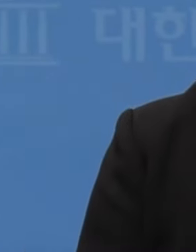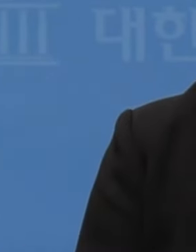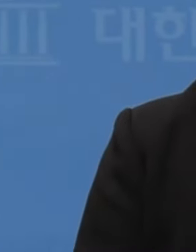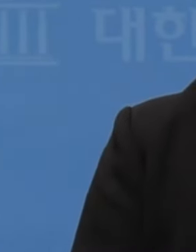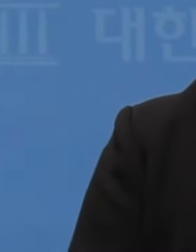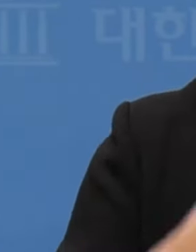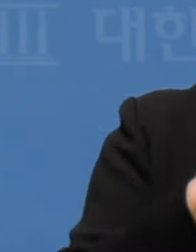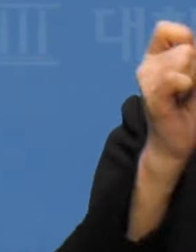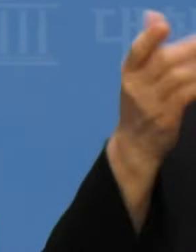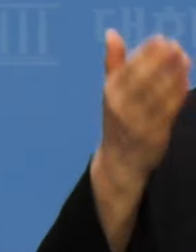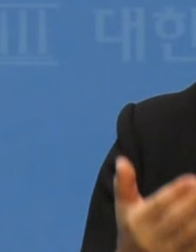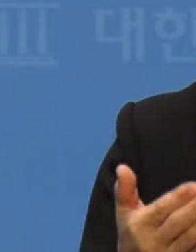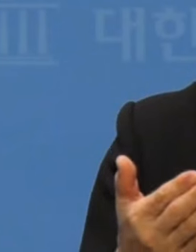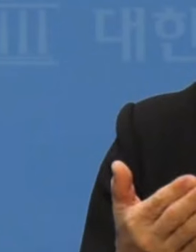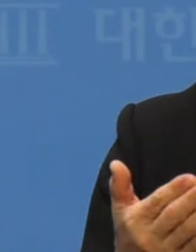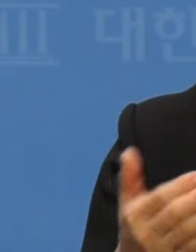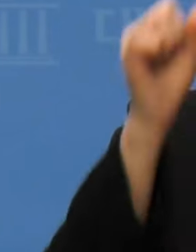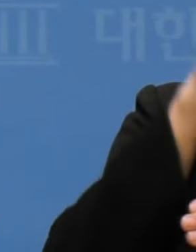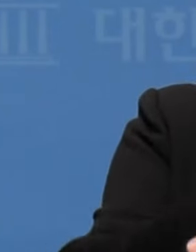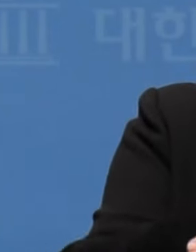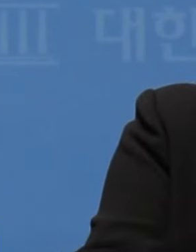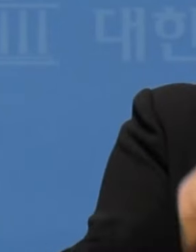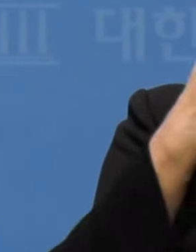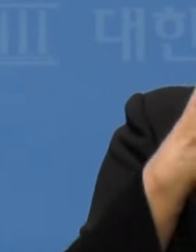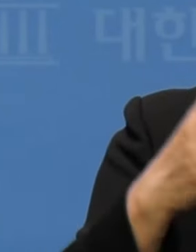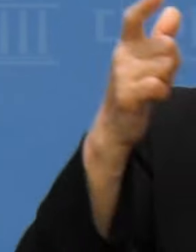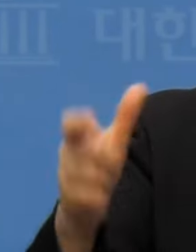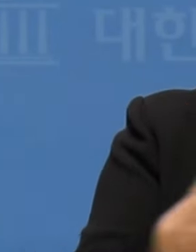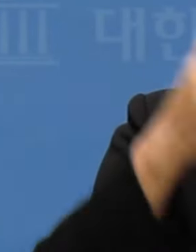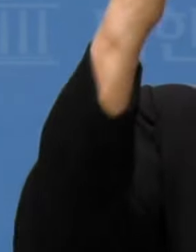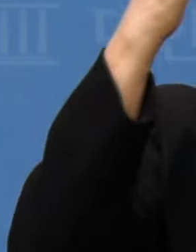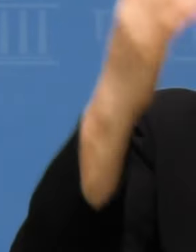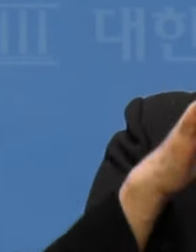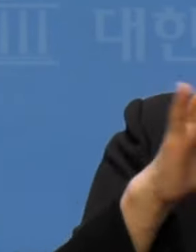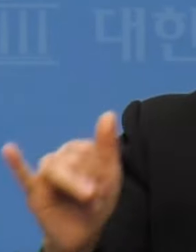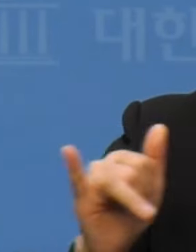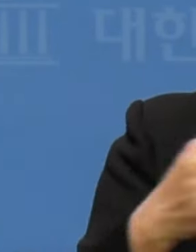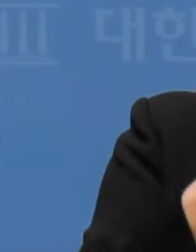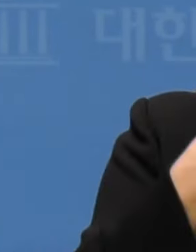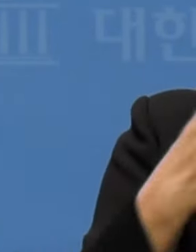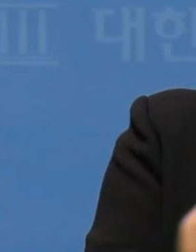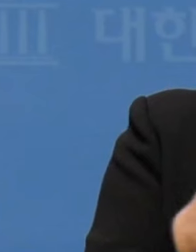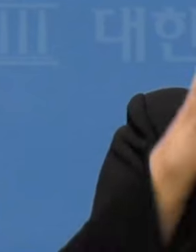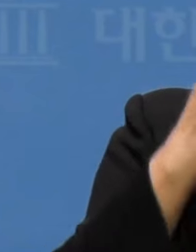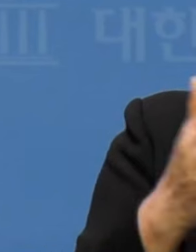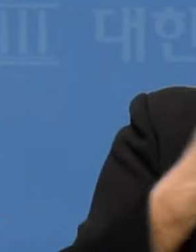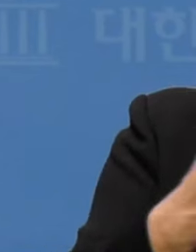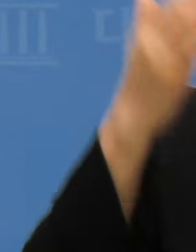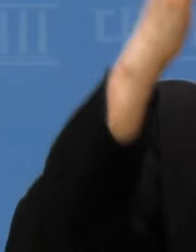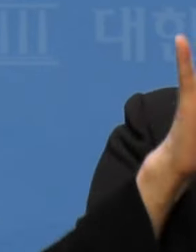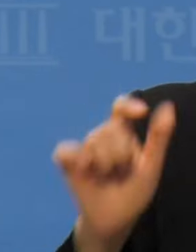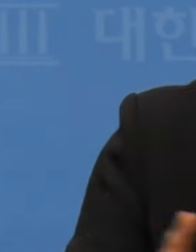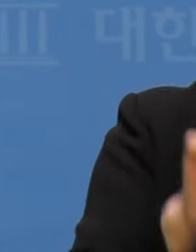제게 기회를 주신다면 용산구 상권에 한국인 쿼터제를 도입해 용산을 한국인이